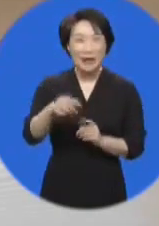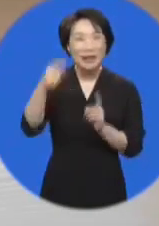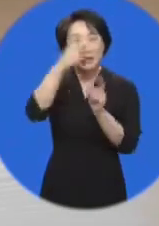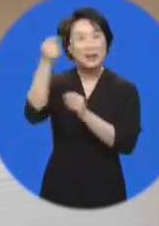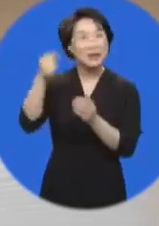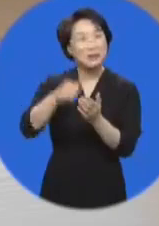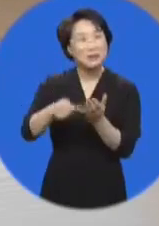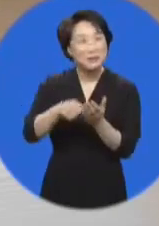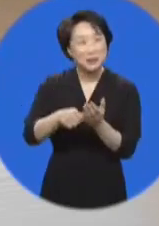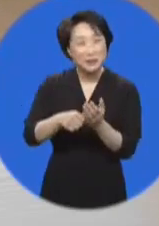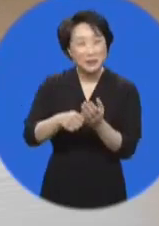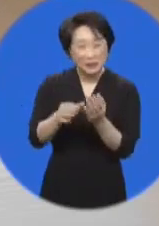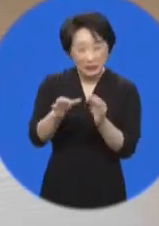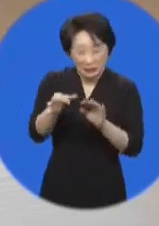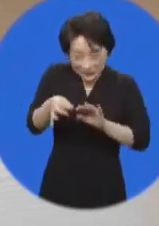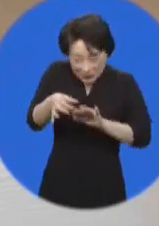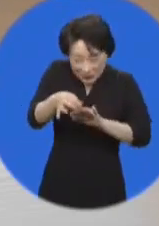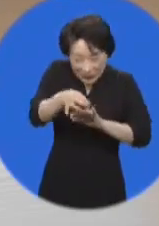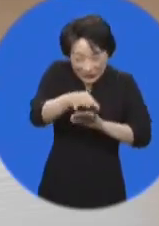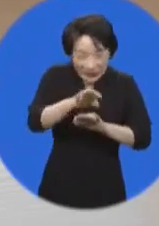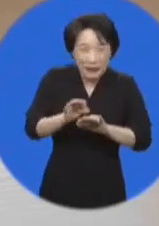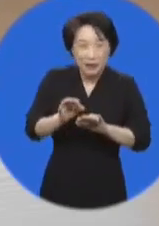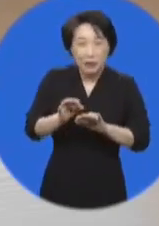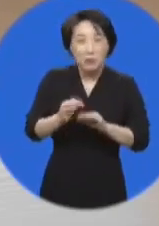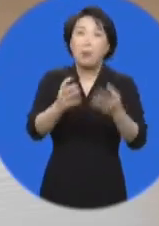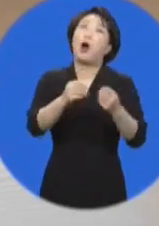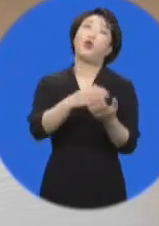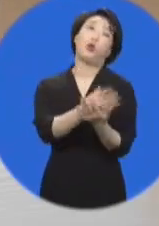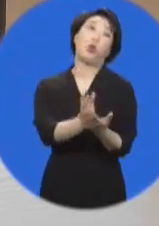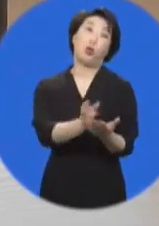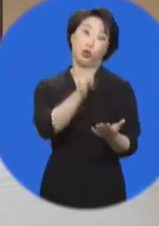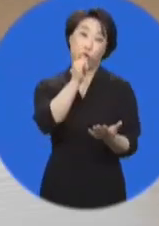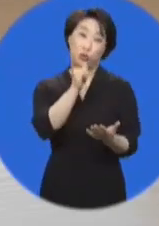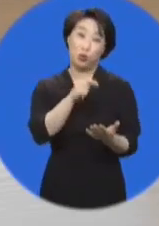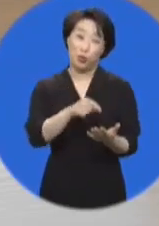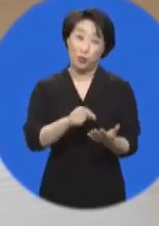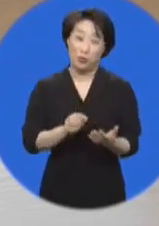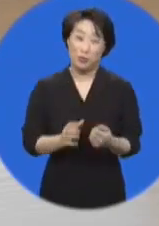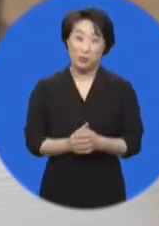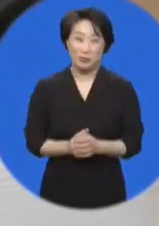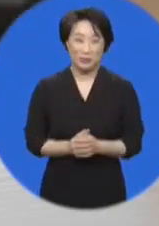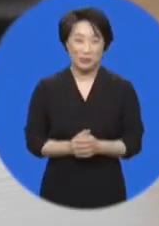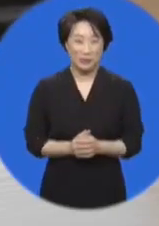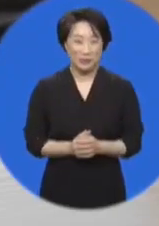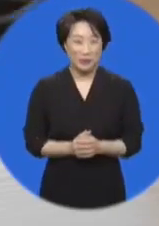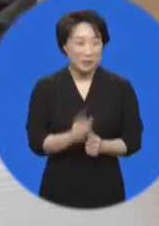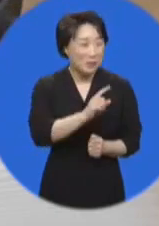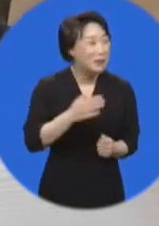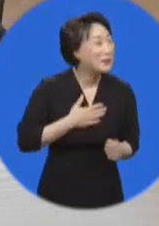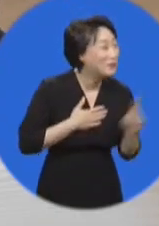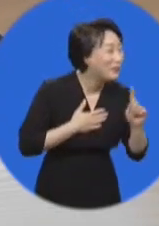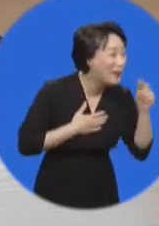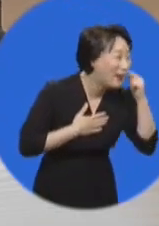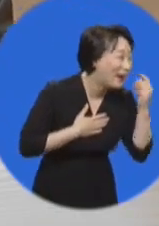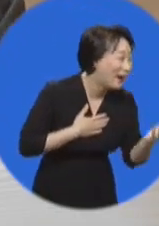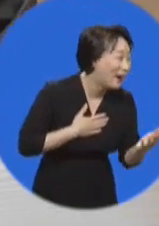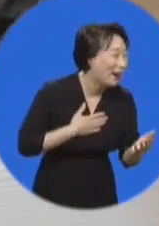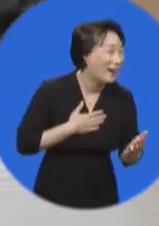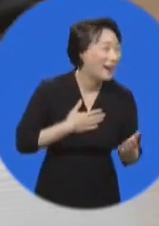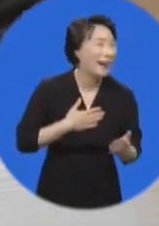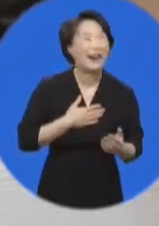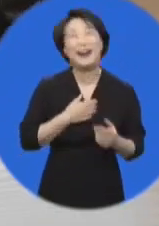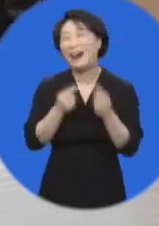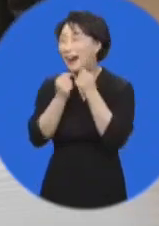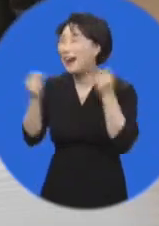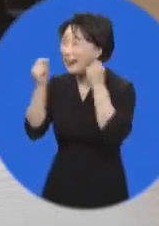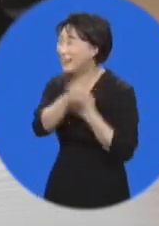기념 손톱깎이 굉장히 많이 들어있는 거 이거. 참말로 어떻게 기분이 어때요? 너무